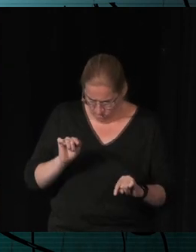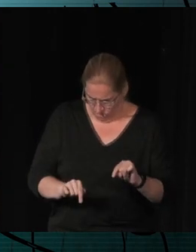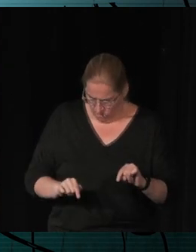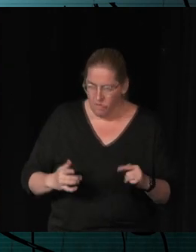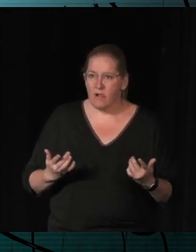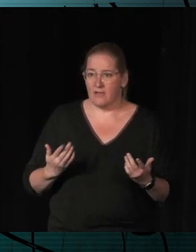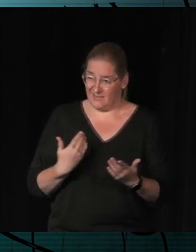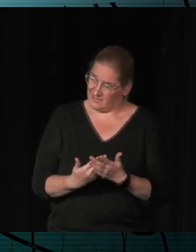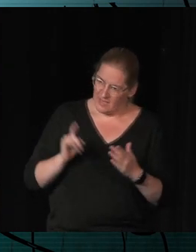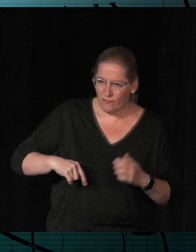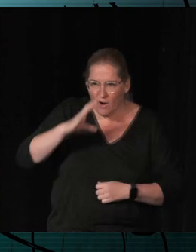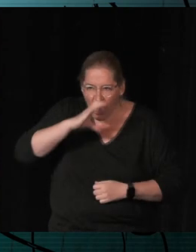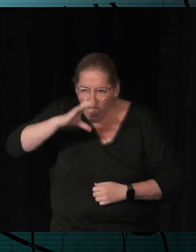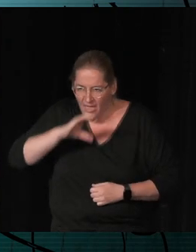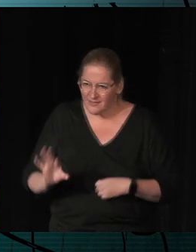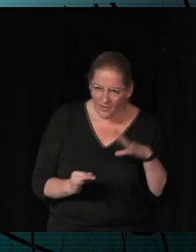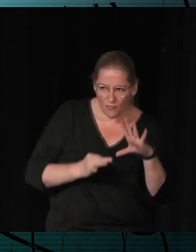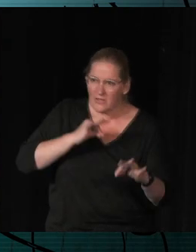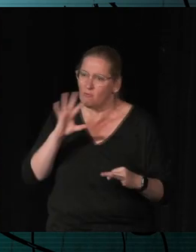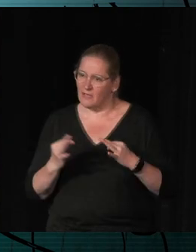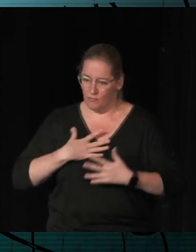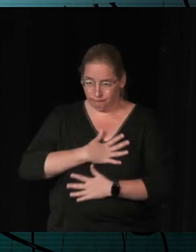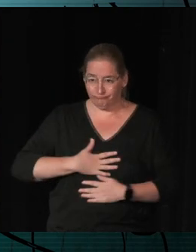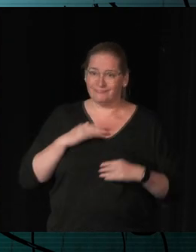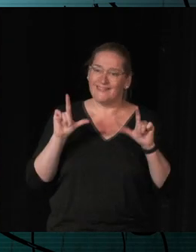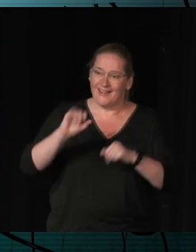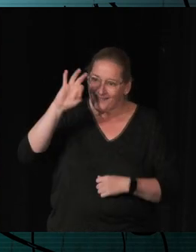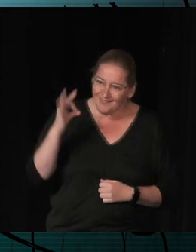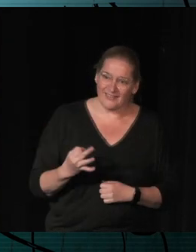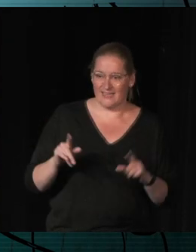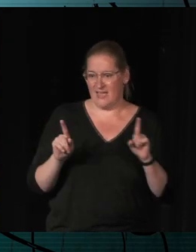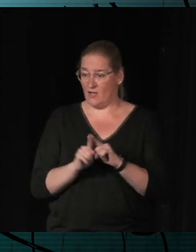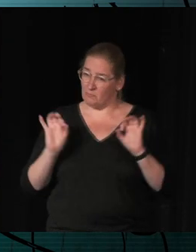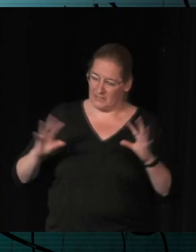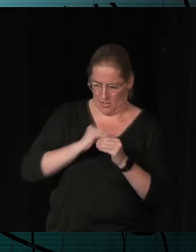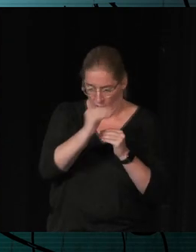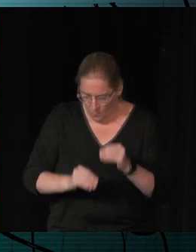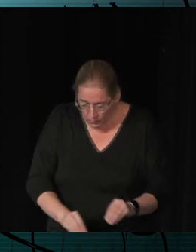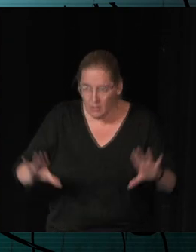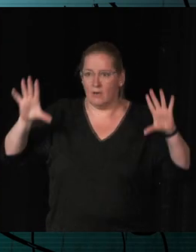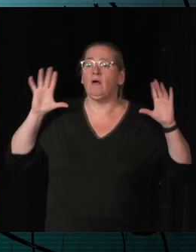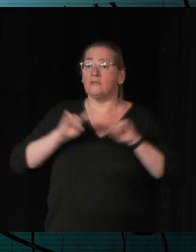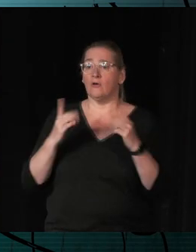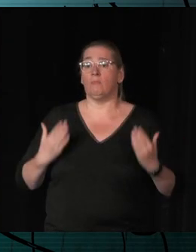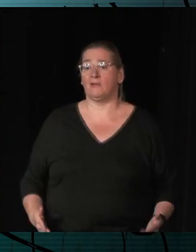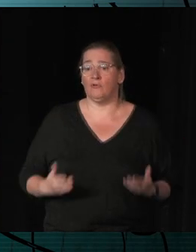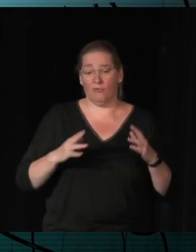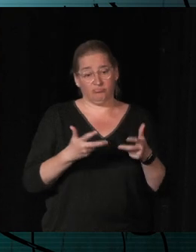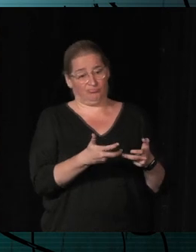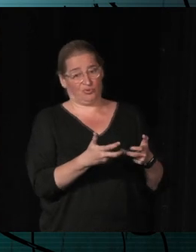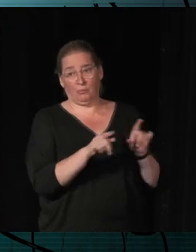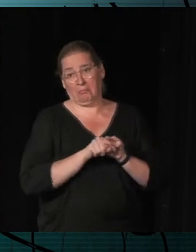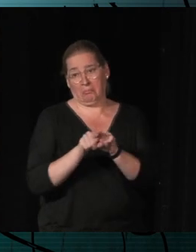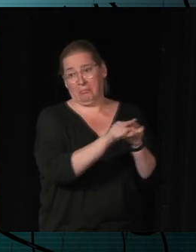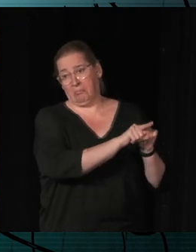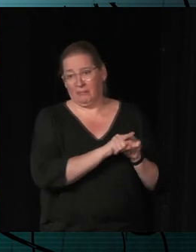et il y avait vraiment un plaisir de de de découvrir un un un monde différent à chaque fois maintenant les jeux sont beaucoup plus standardisés